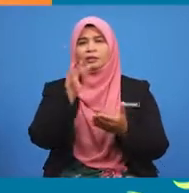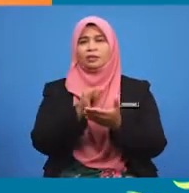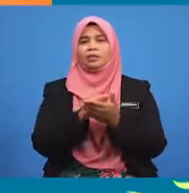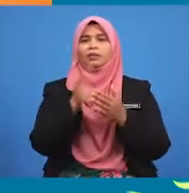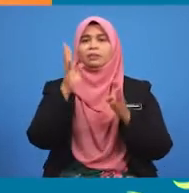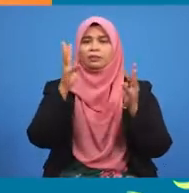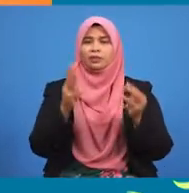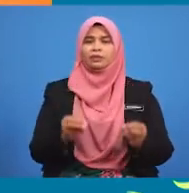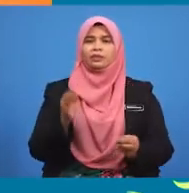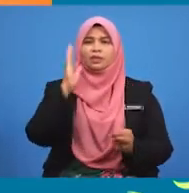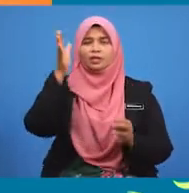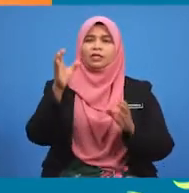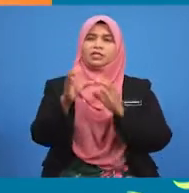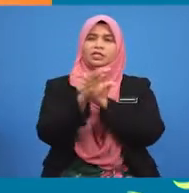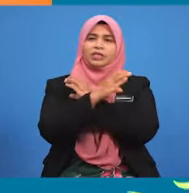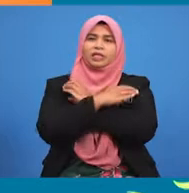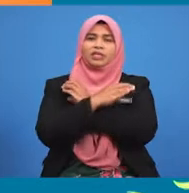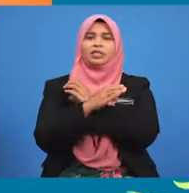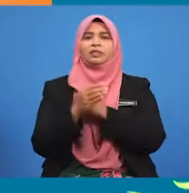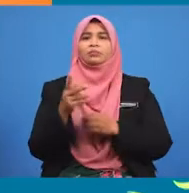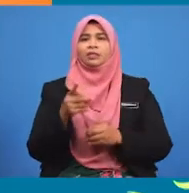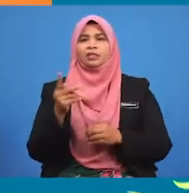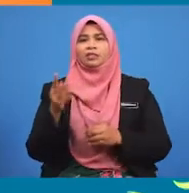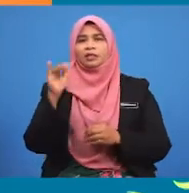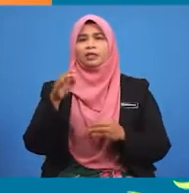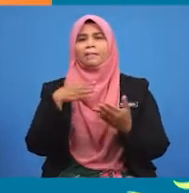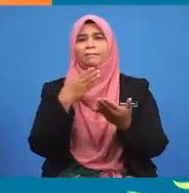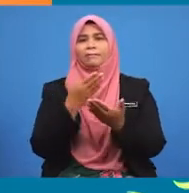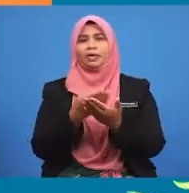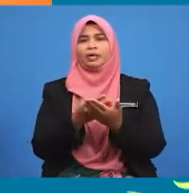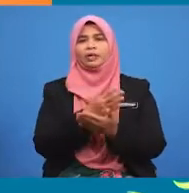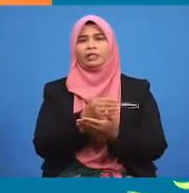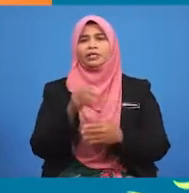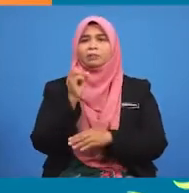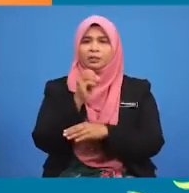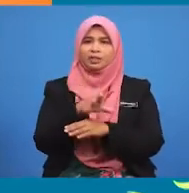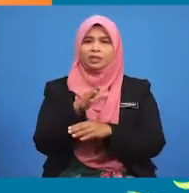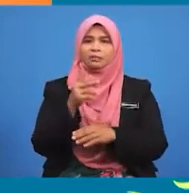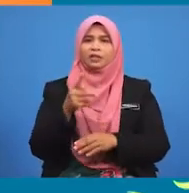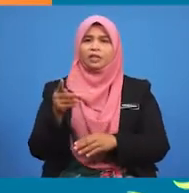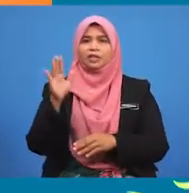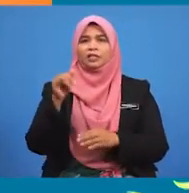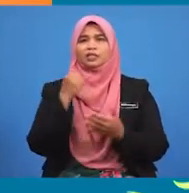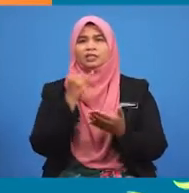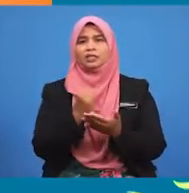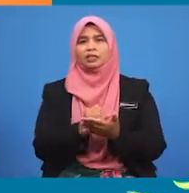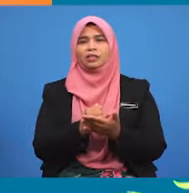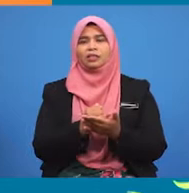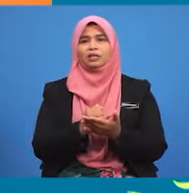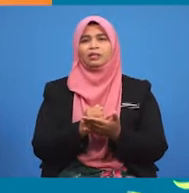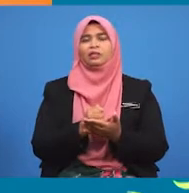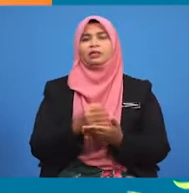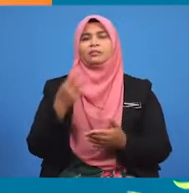akan mencintai perkara-perkara yang baik dan membenci perkara-perkara mungkar. Mereka